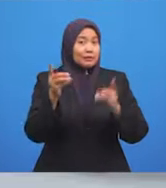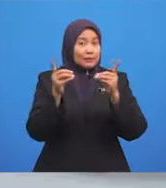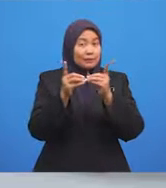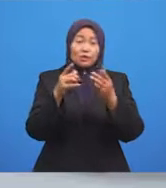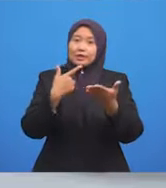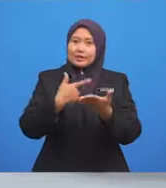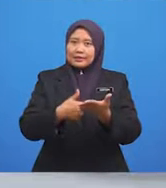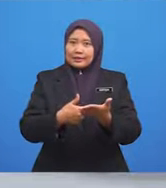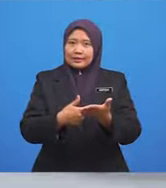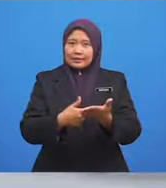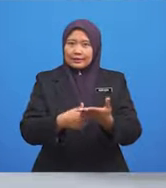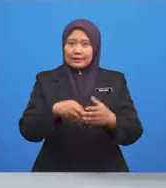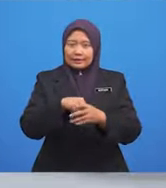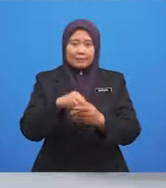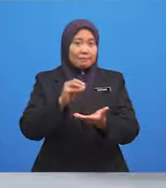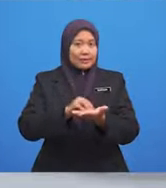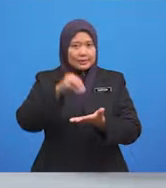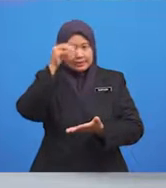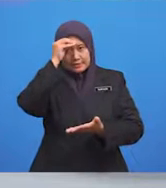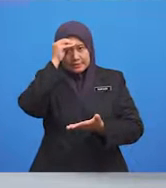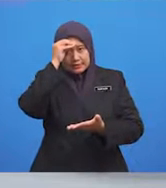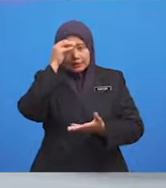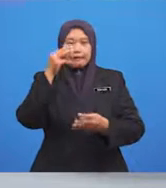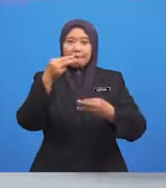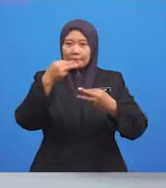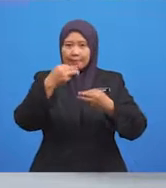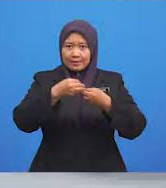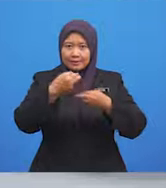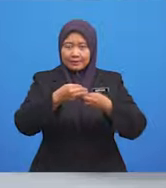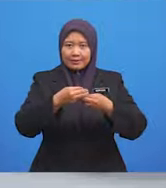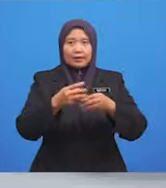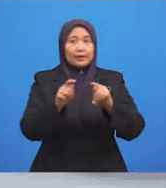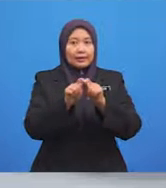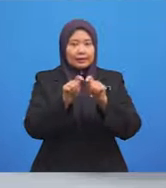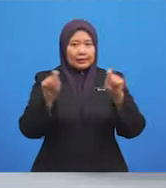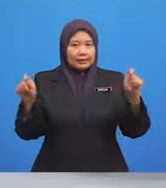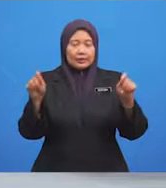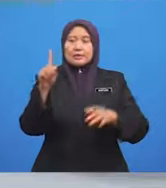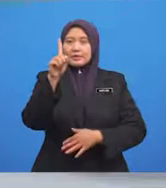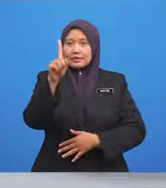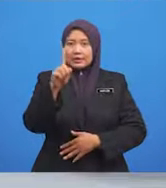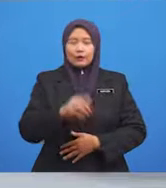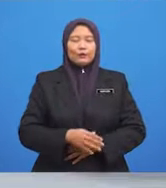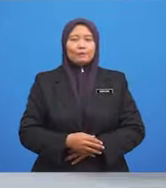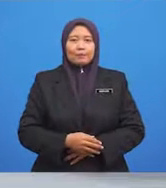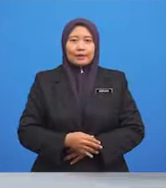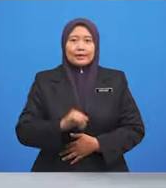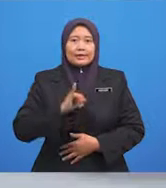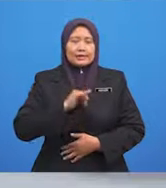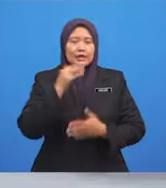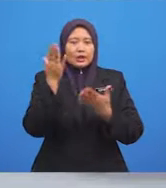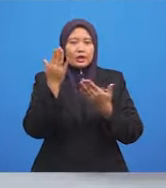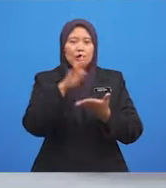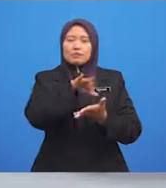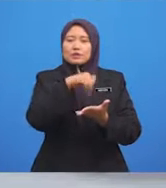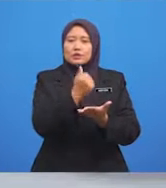sesi pembelajaran bagi matematik tingkatan 1. Diharap murid-murid sentiasa